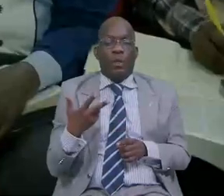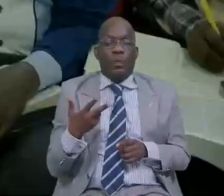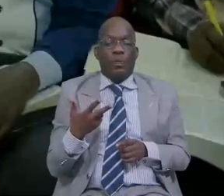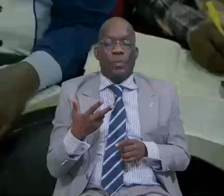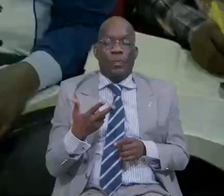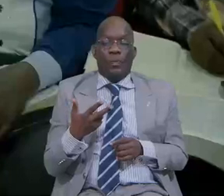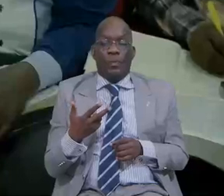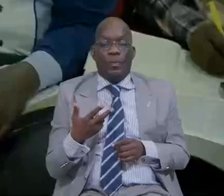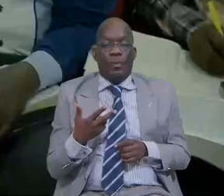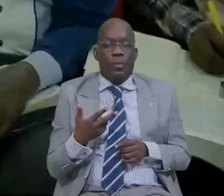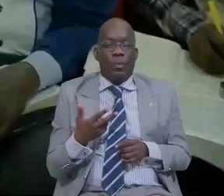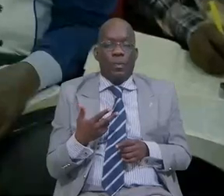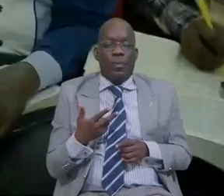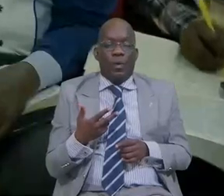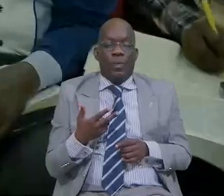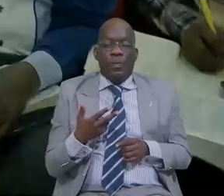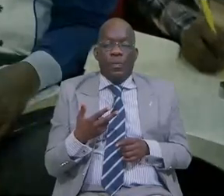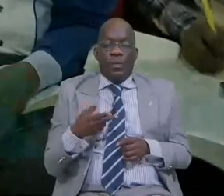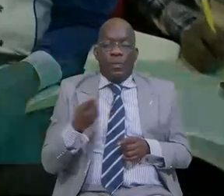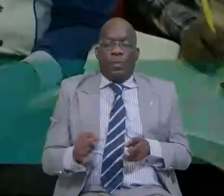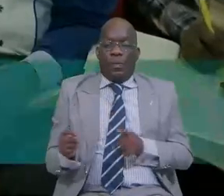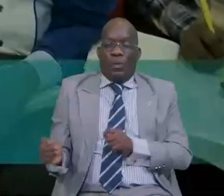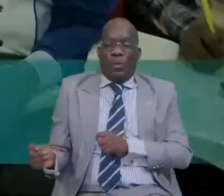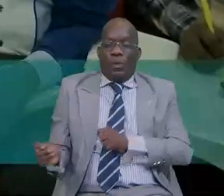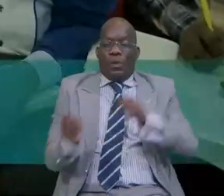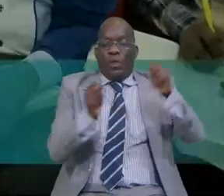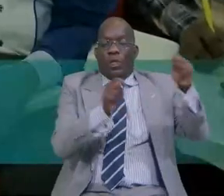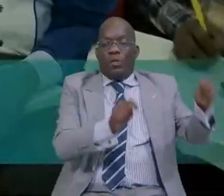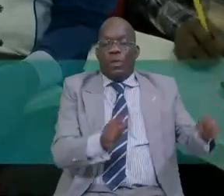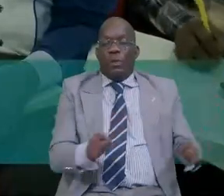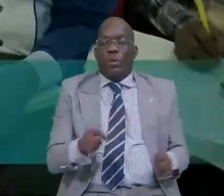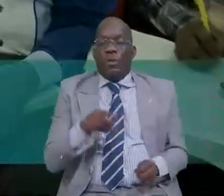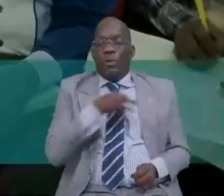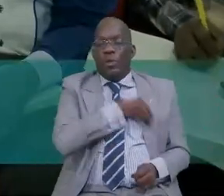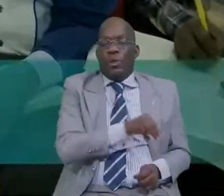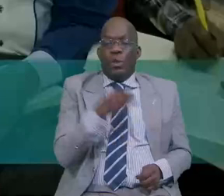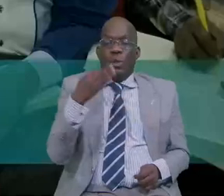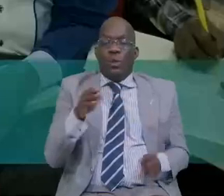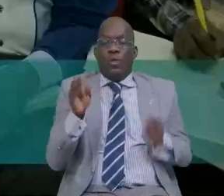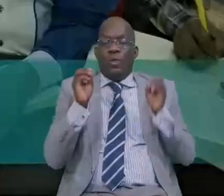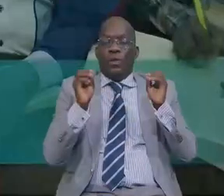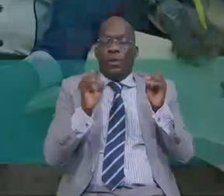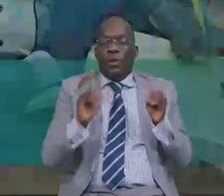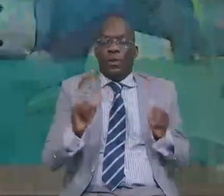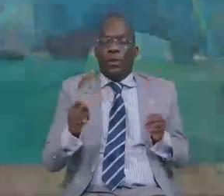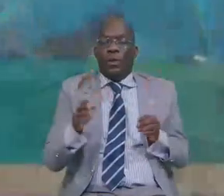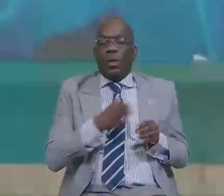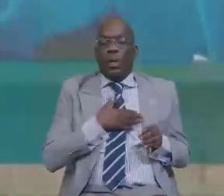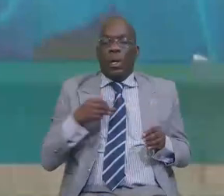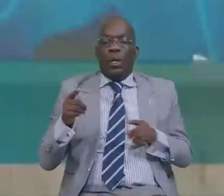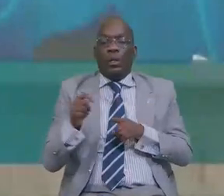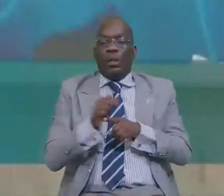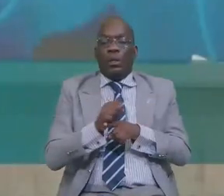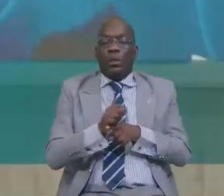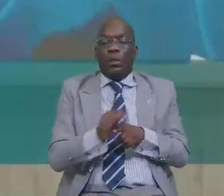Son ministère transférable d'enseignement et de formation de ses saints ou